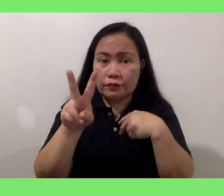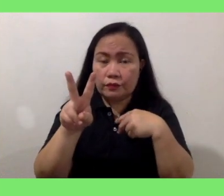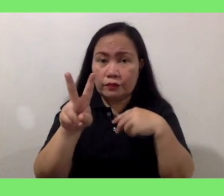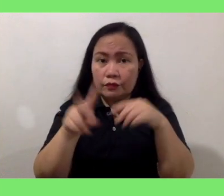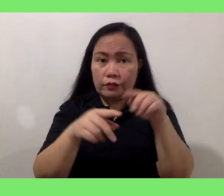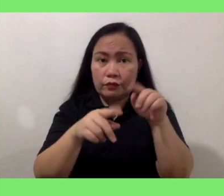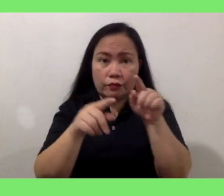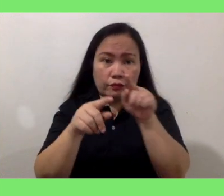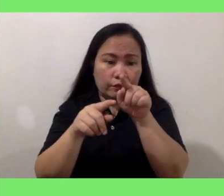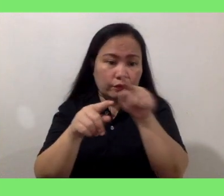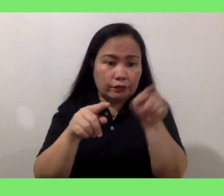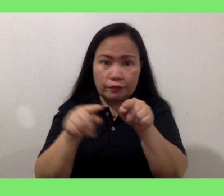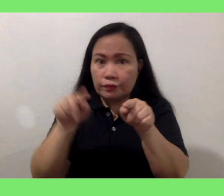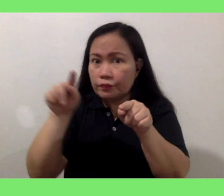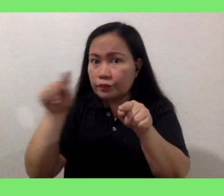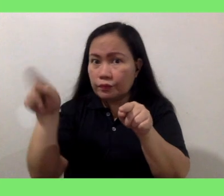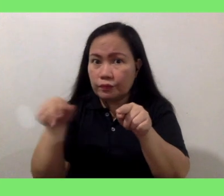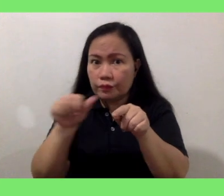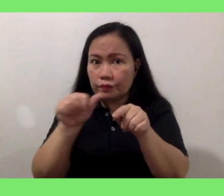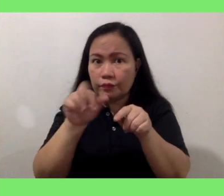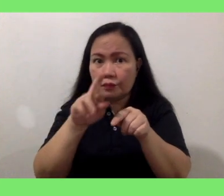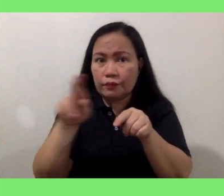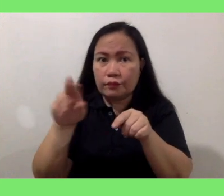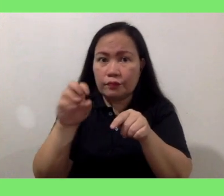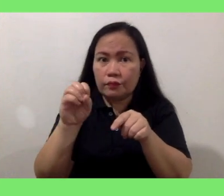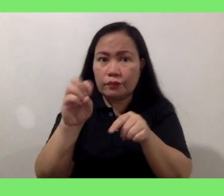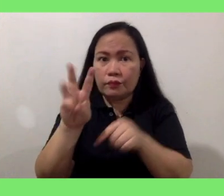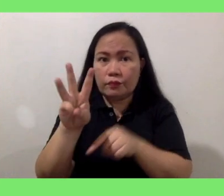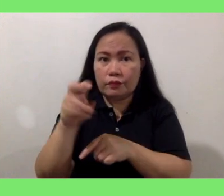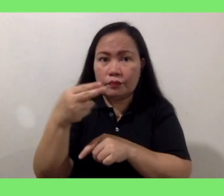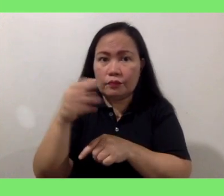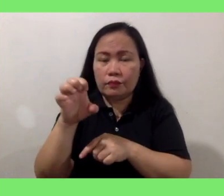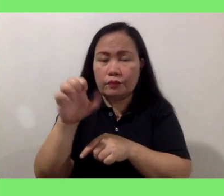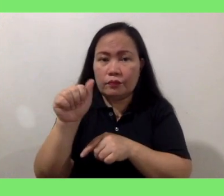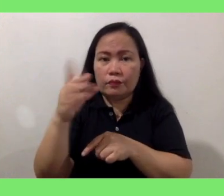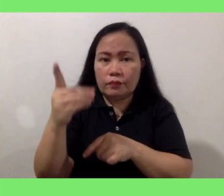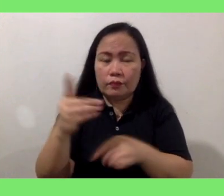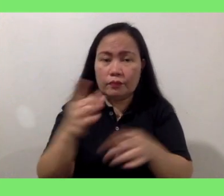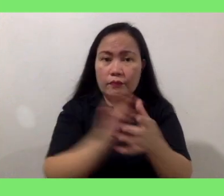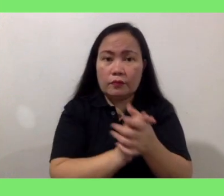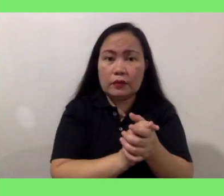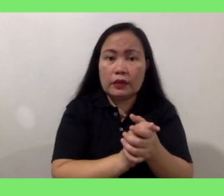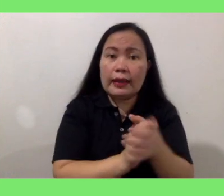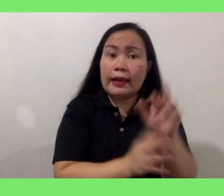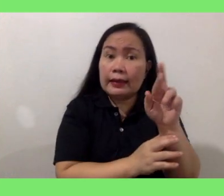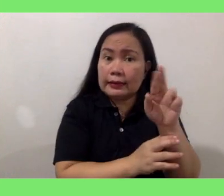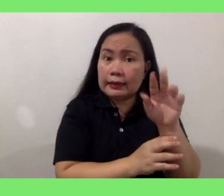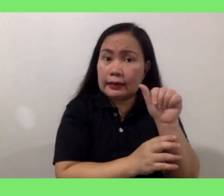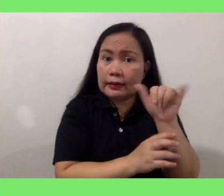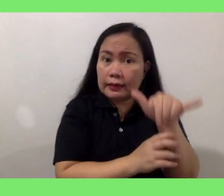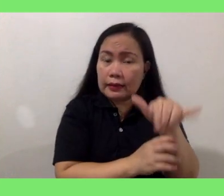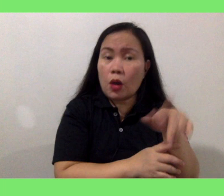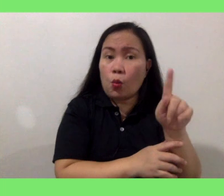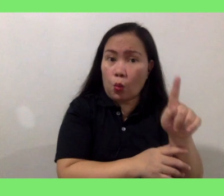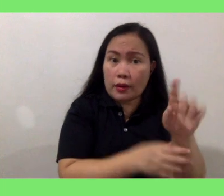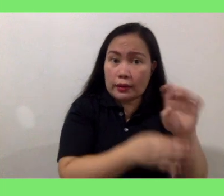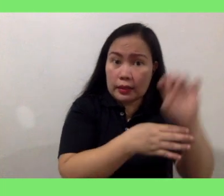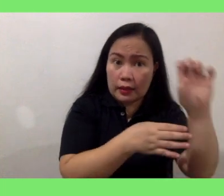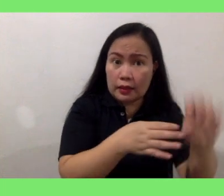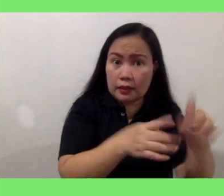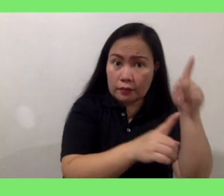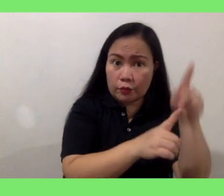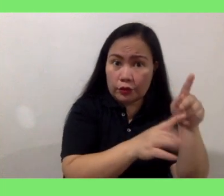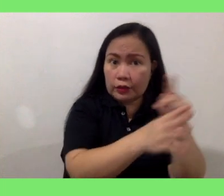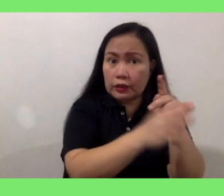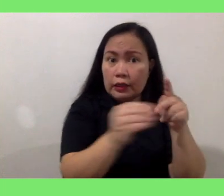So yung iba naman ito ang ginamit para makuha yung bilang ng rays dito pero hindi naman